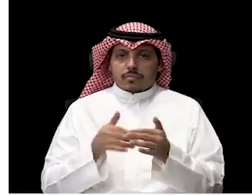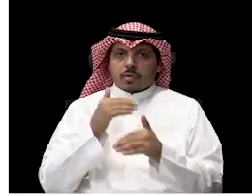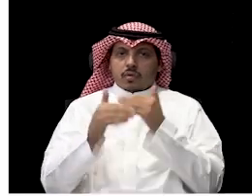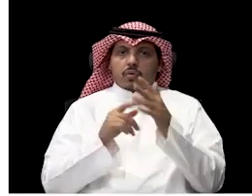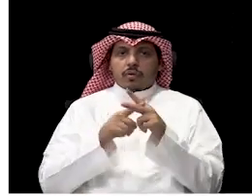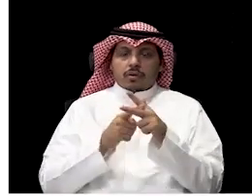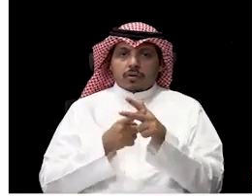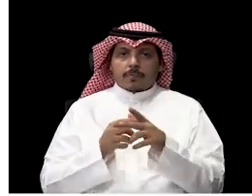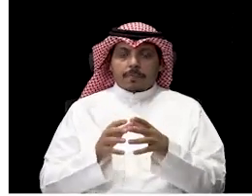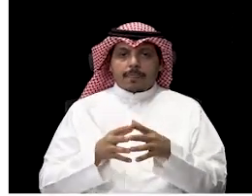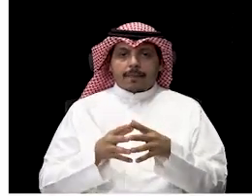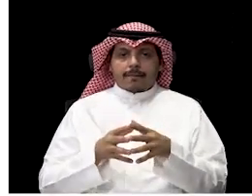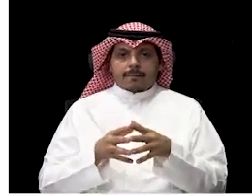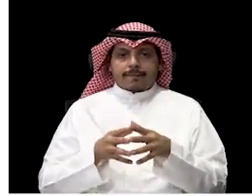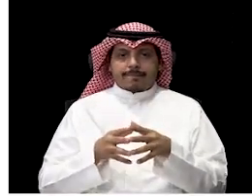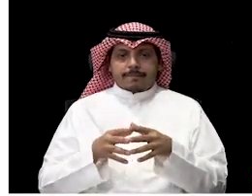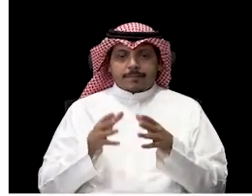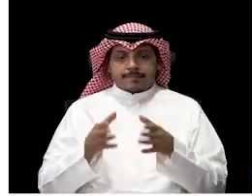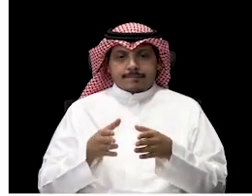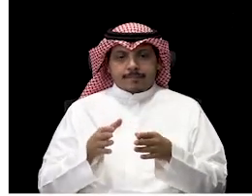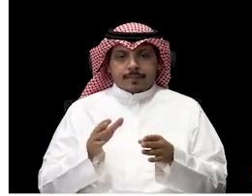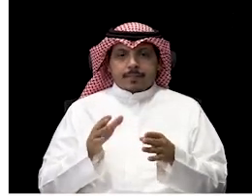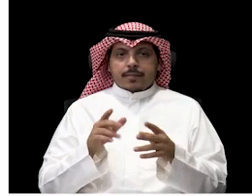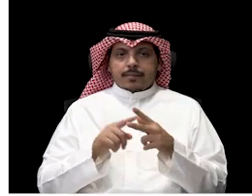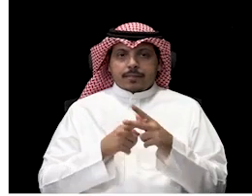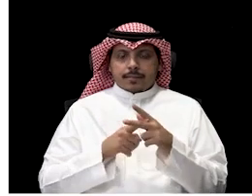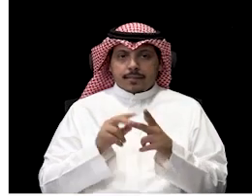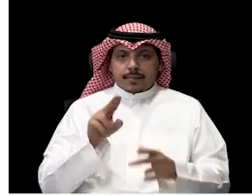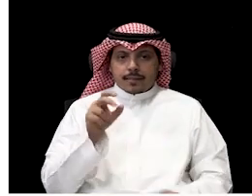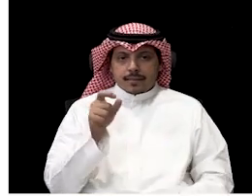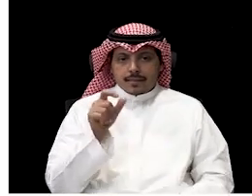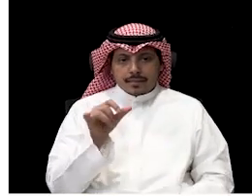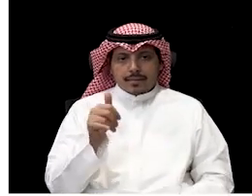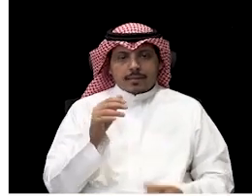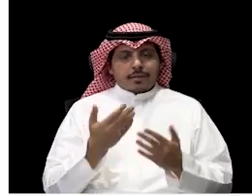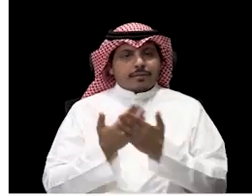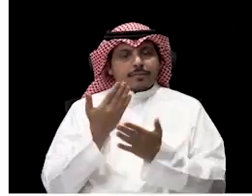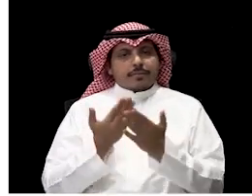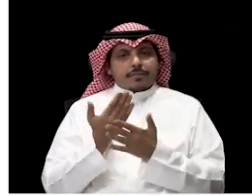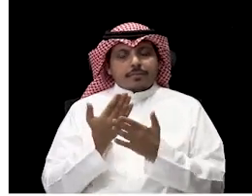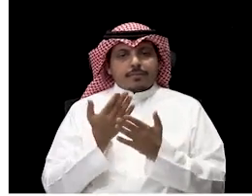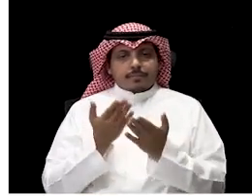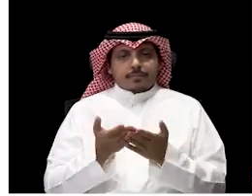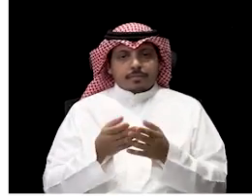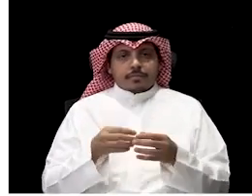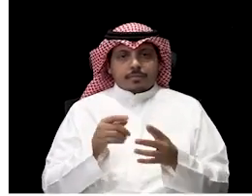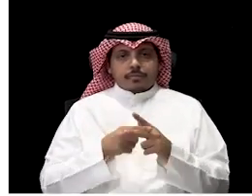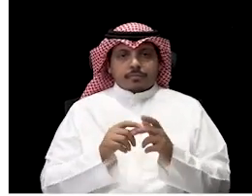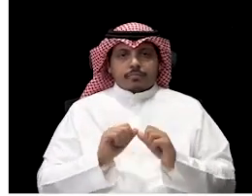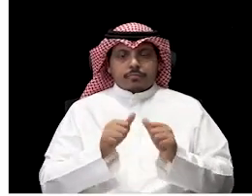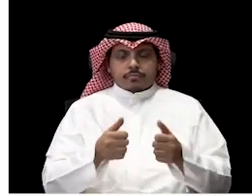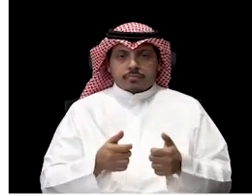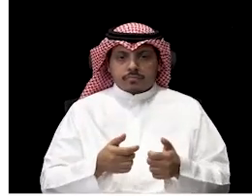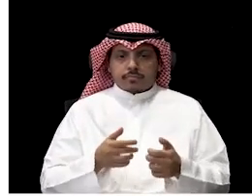التقني، تطورت قطاعات العمل معتمدة على التقنيات الحديثة التي جعلت عملية الإنتاج سريعة